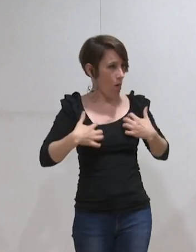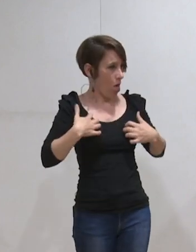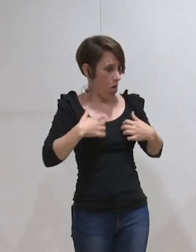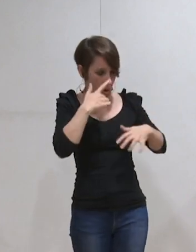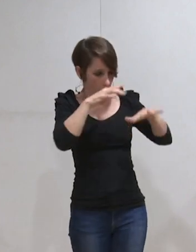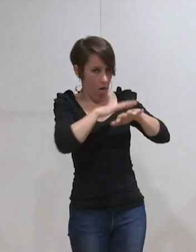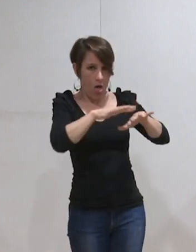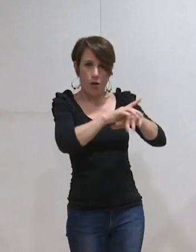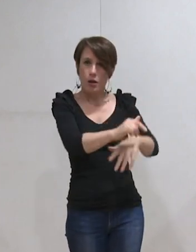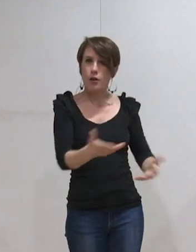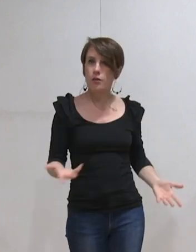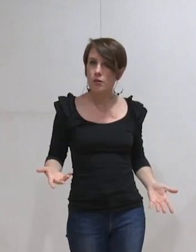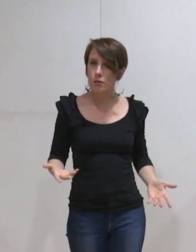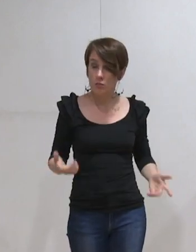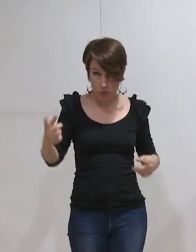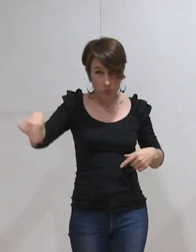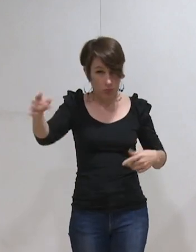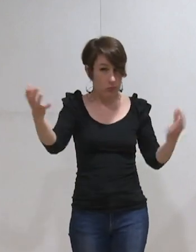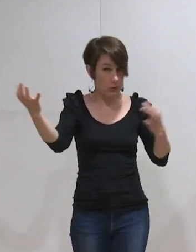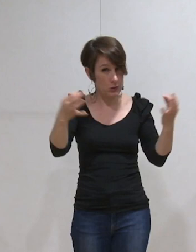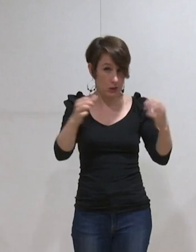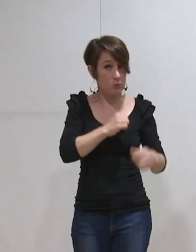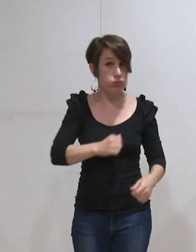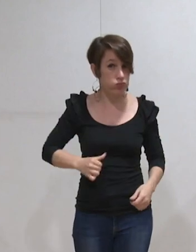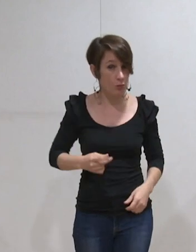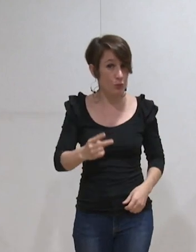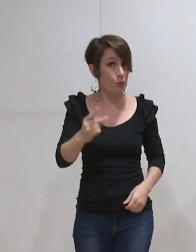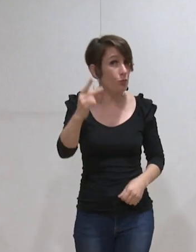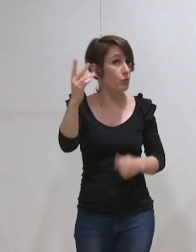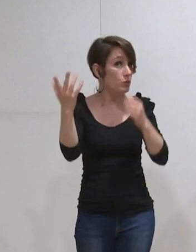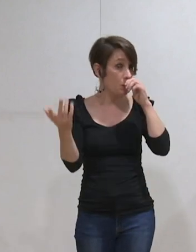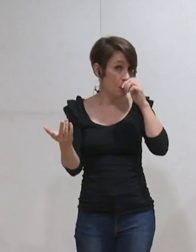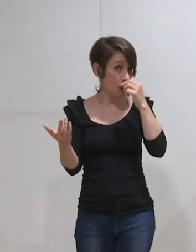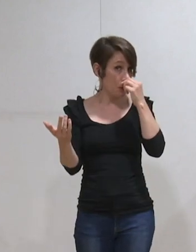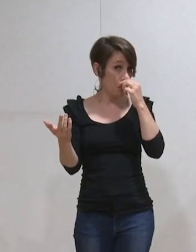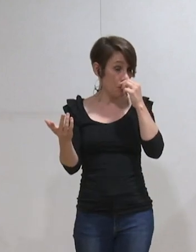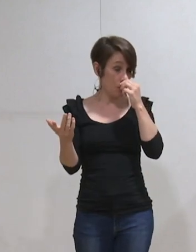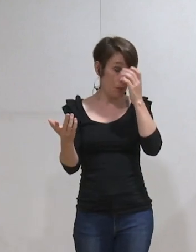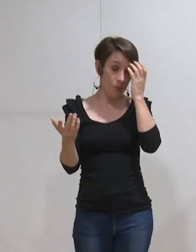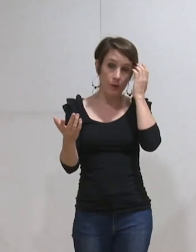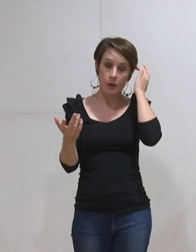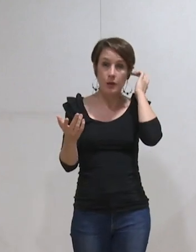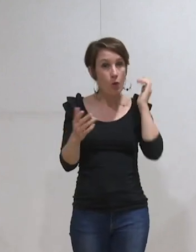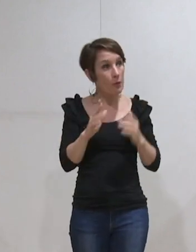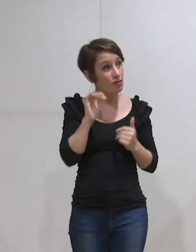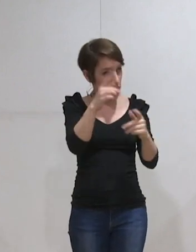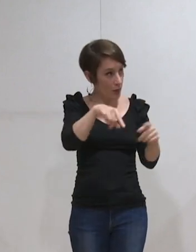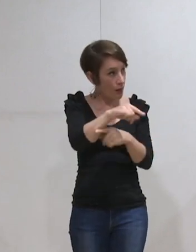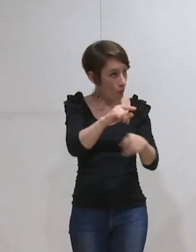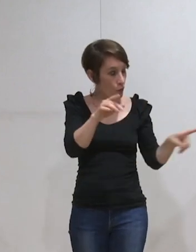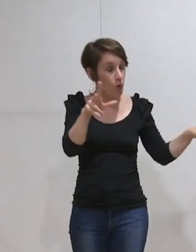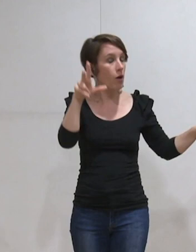certaine force je crois et j'espère que au moins vous vous arrivez à entendre